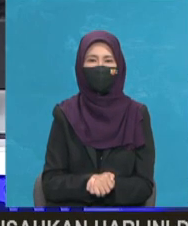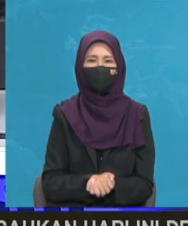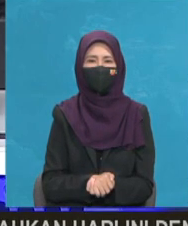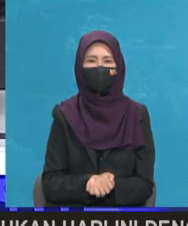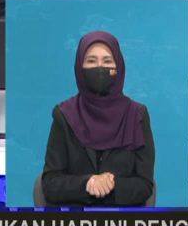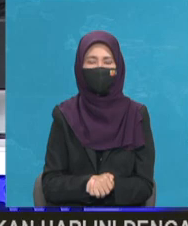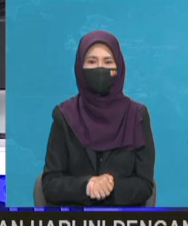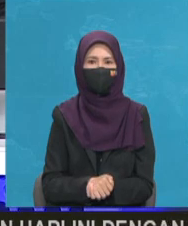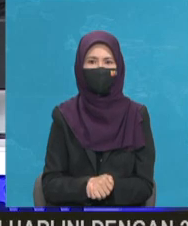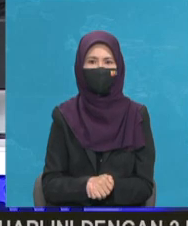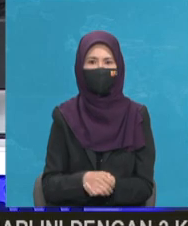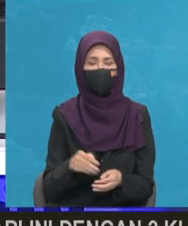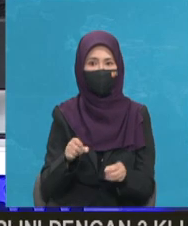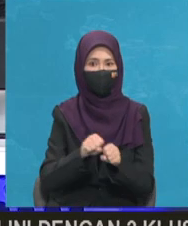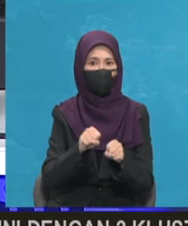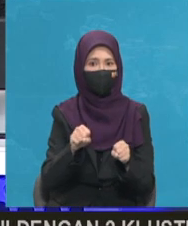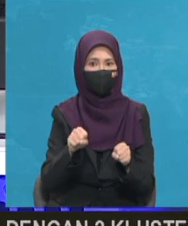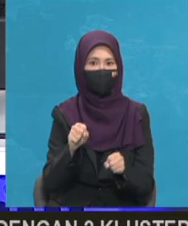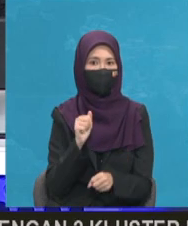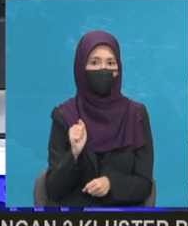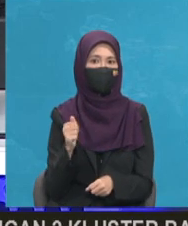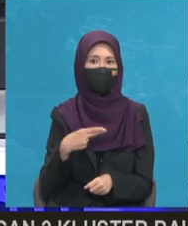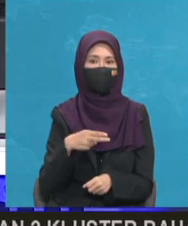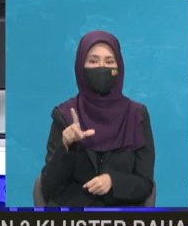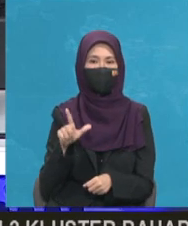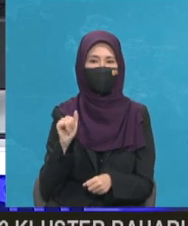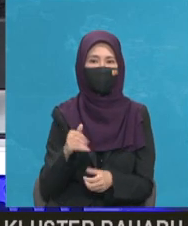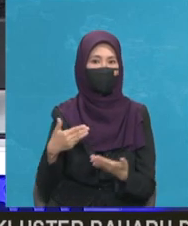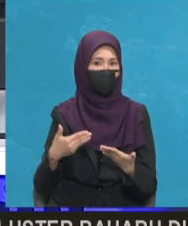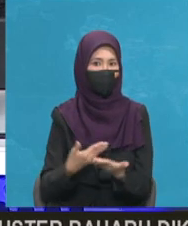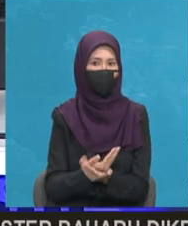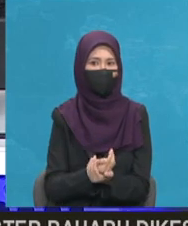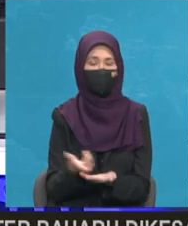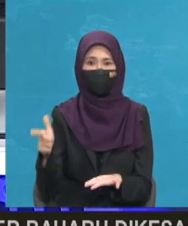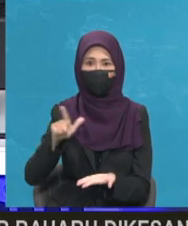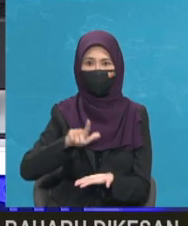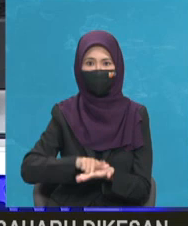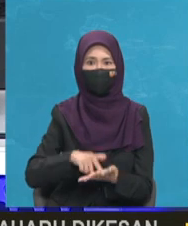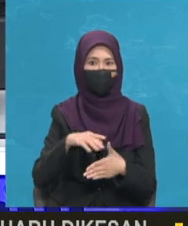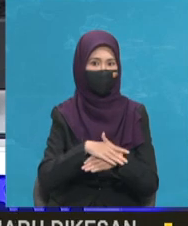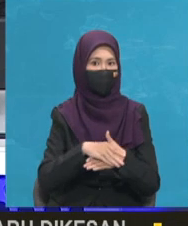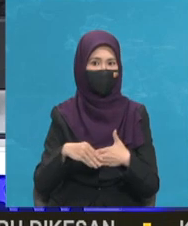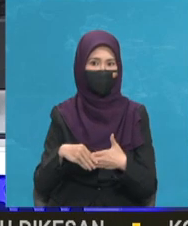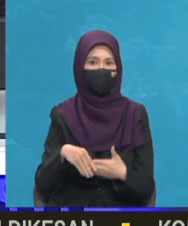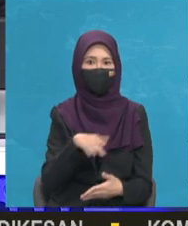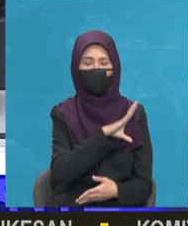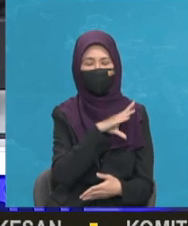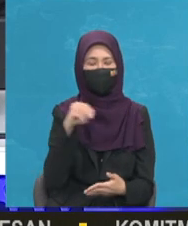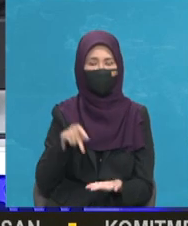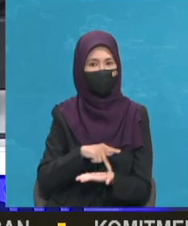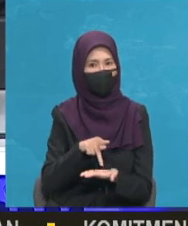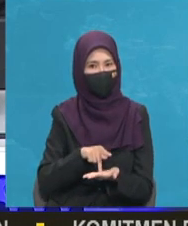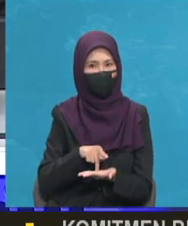Hai pertimbangan permohonan ahli bersekutu simio yang baru laporan keuangan sekretariat simiaw dan pusat-pusat surat